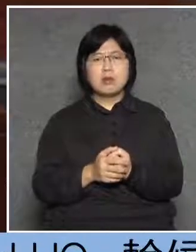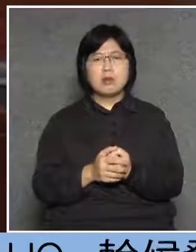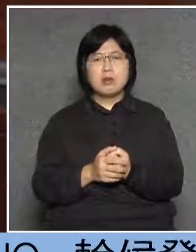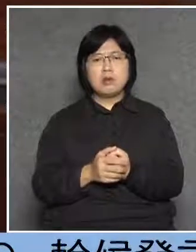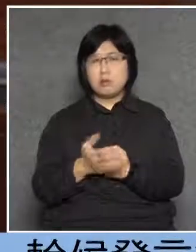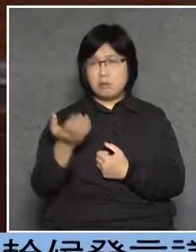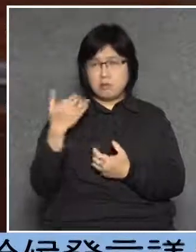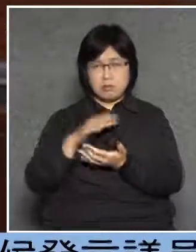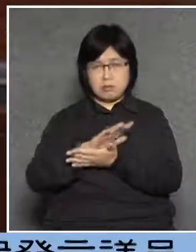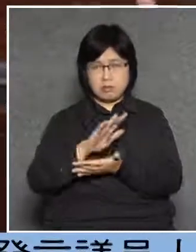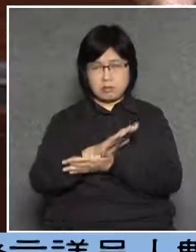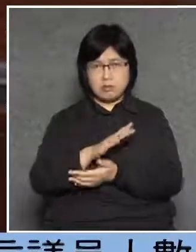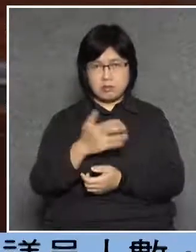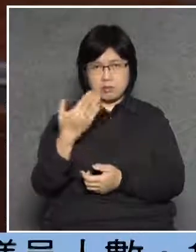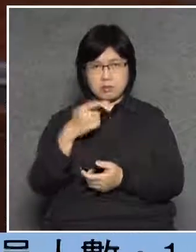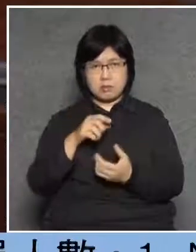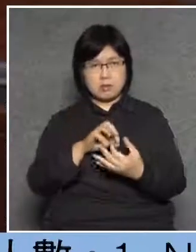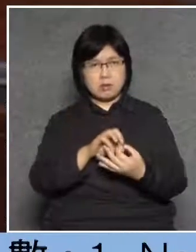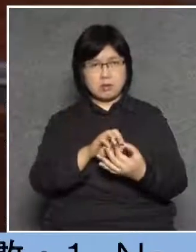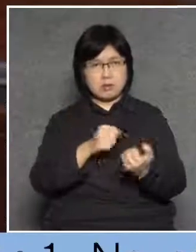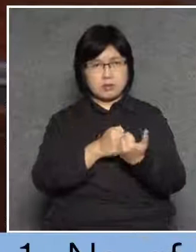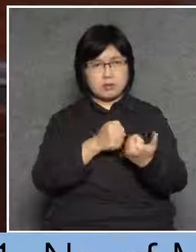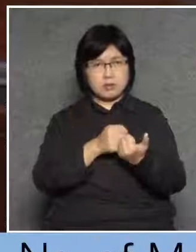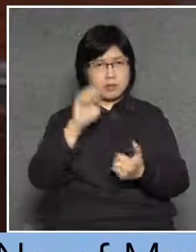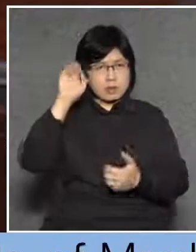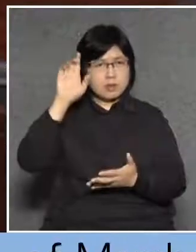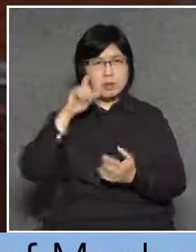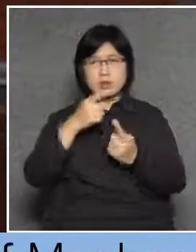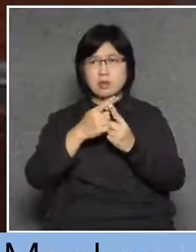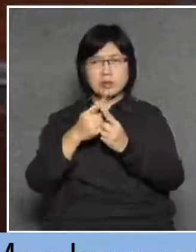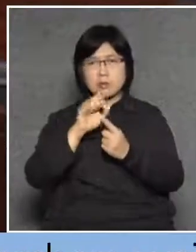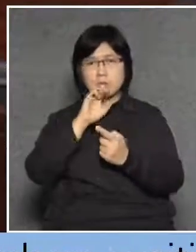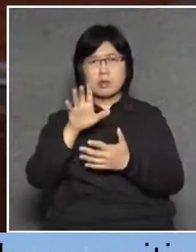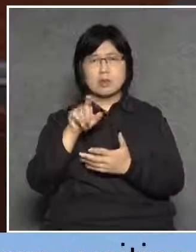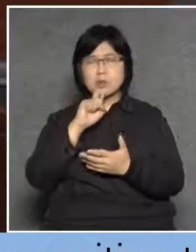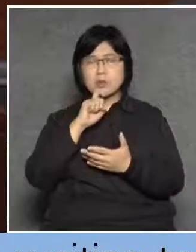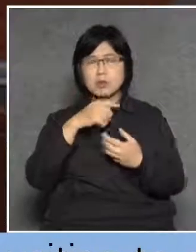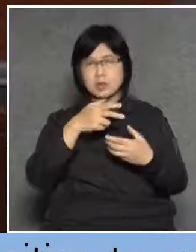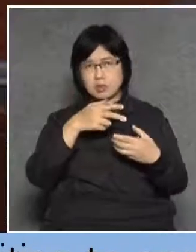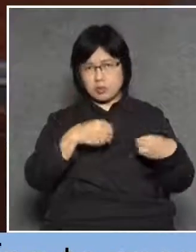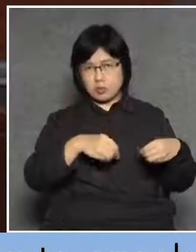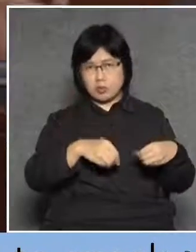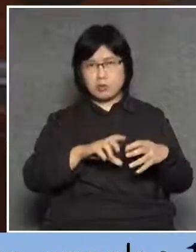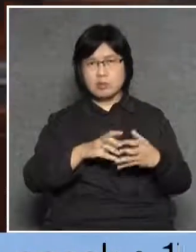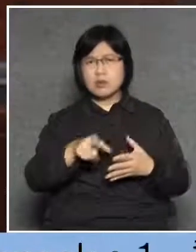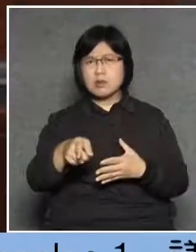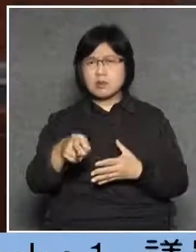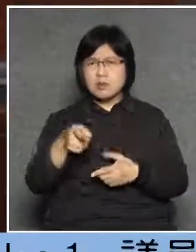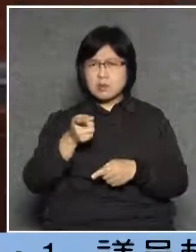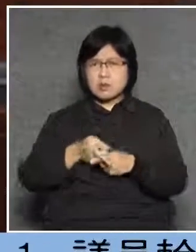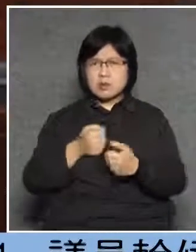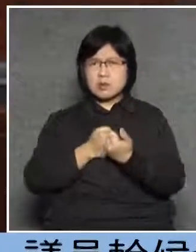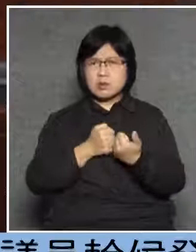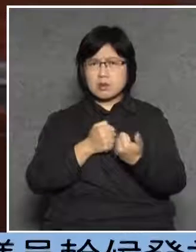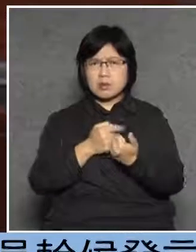当年前我向有关的支持这个建议人士讲，有些属于教育界的，我说你既然这么支持这